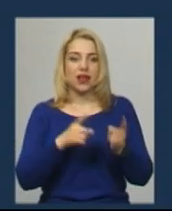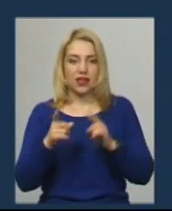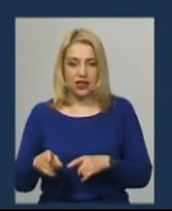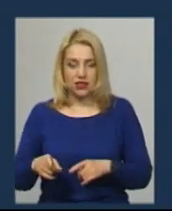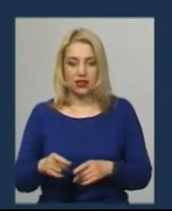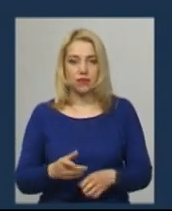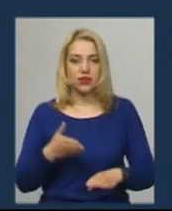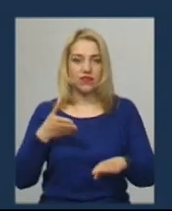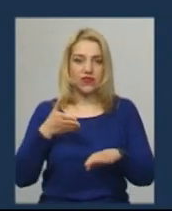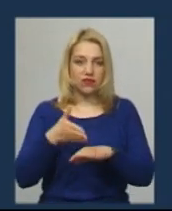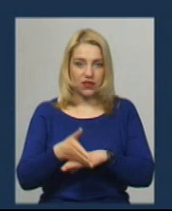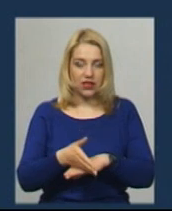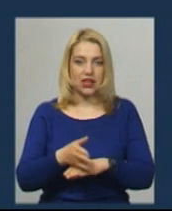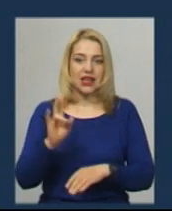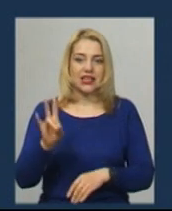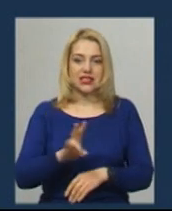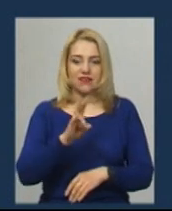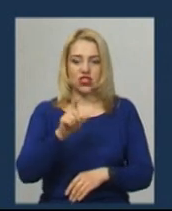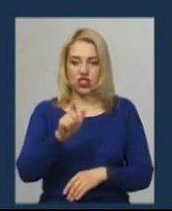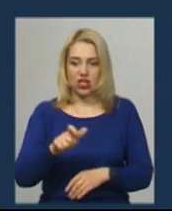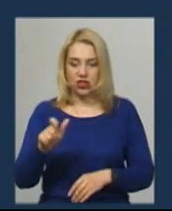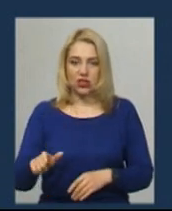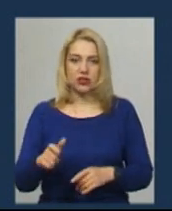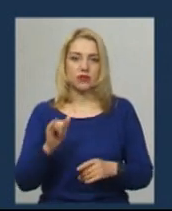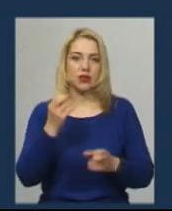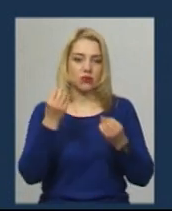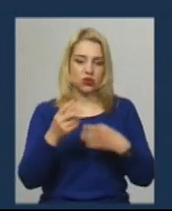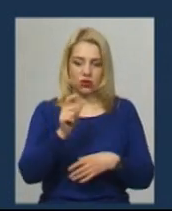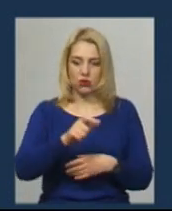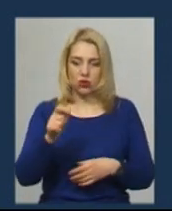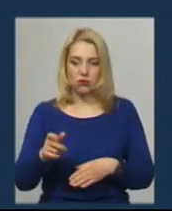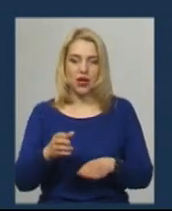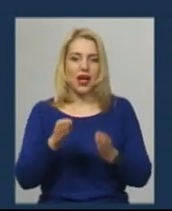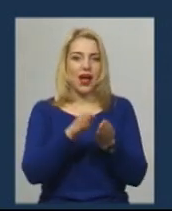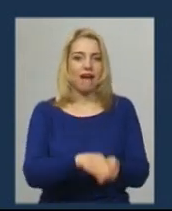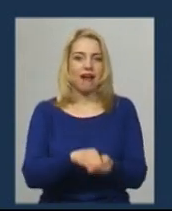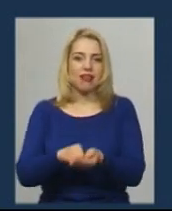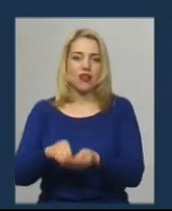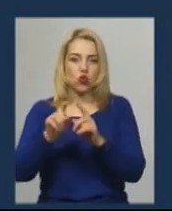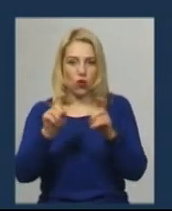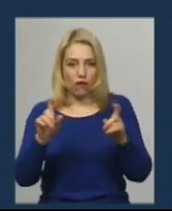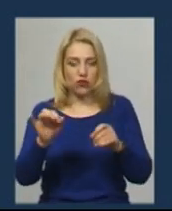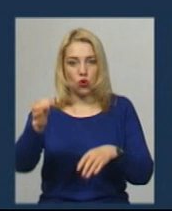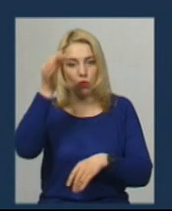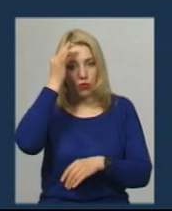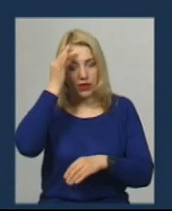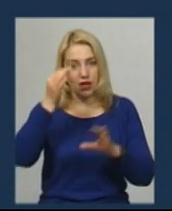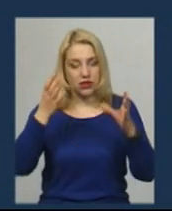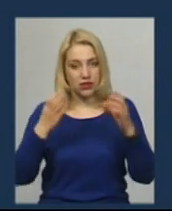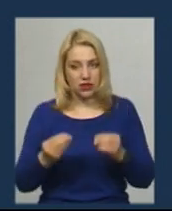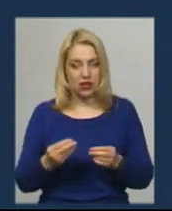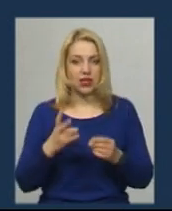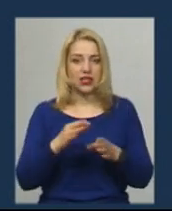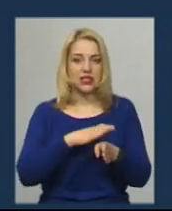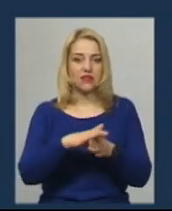Відвідання священнослужителями і мірянами кладовищ у поминальні дні після Великодня та звершення на